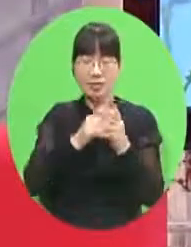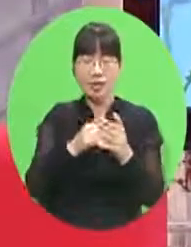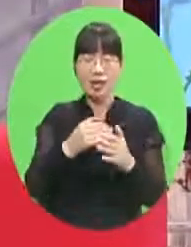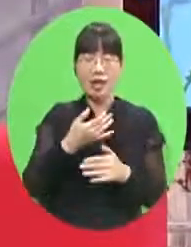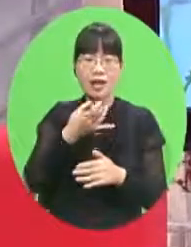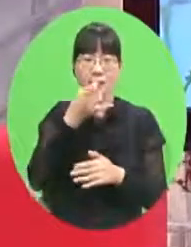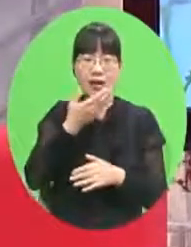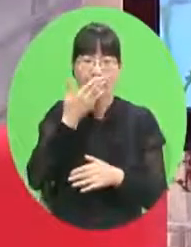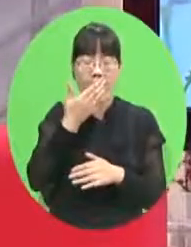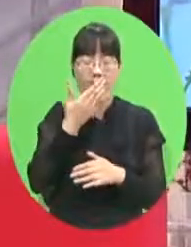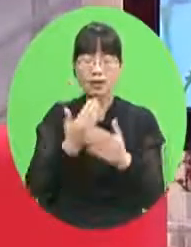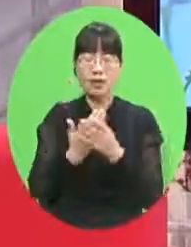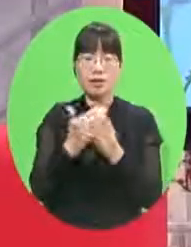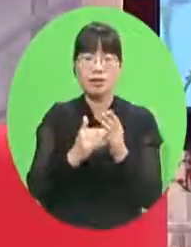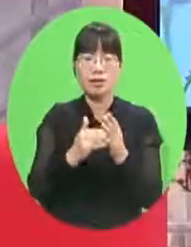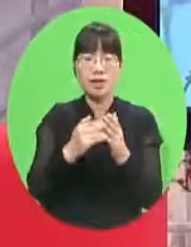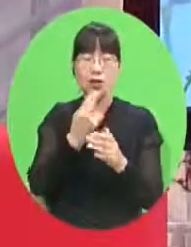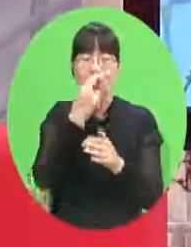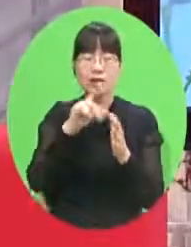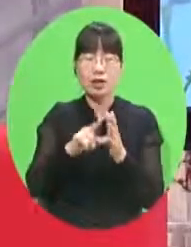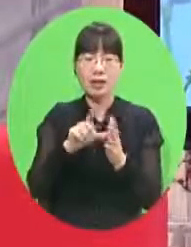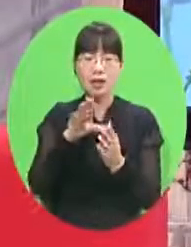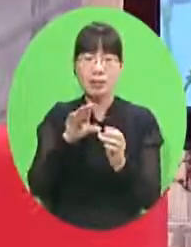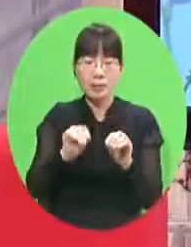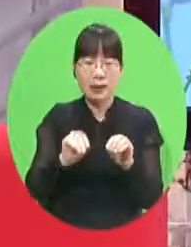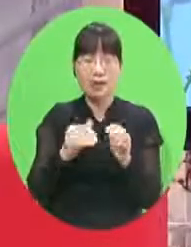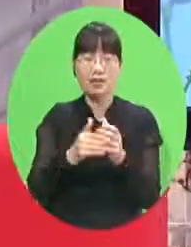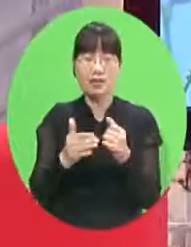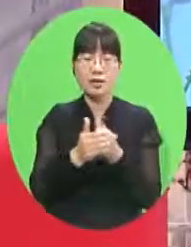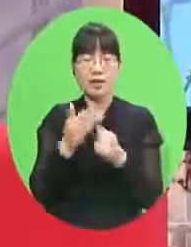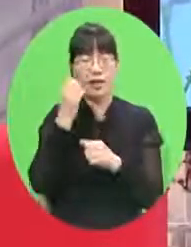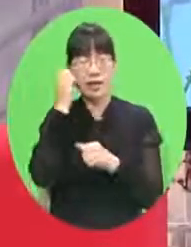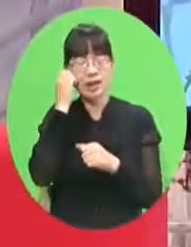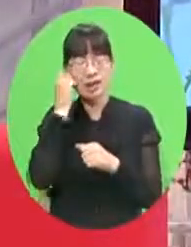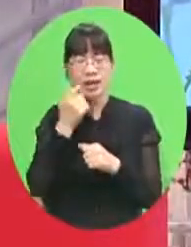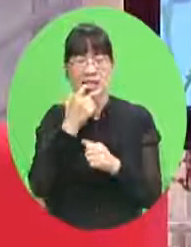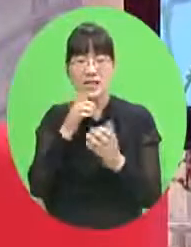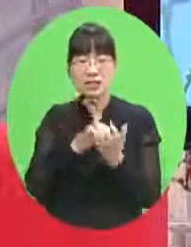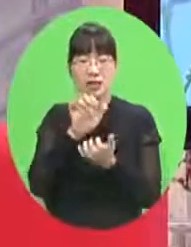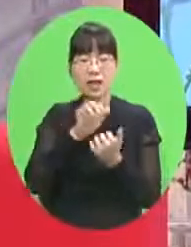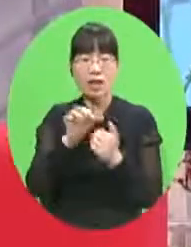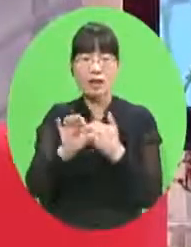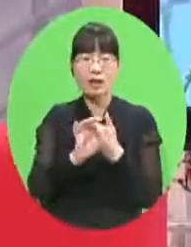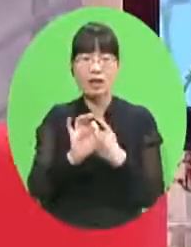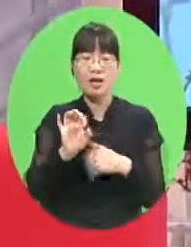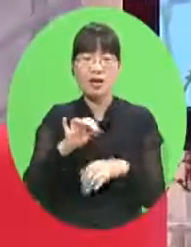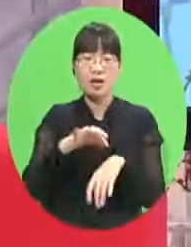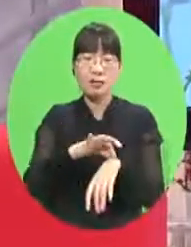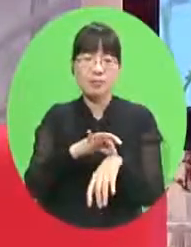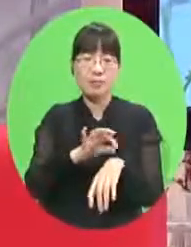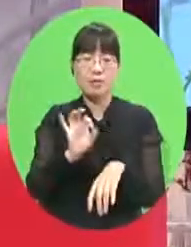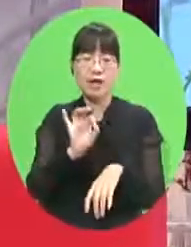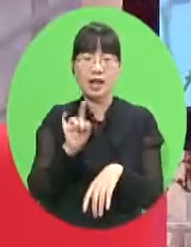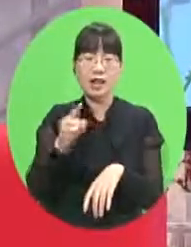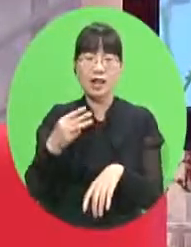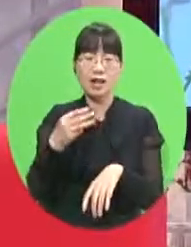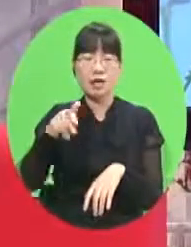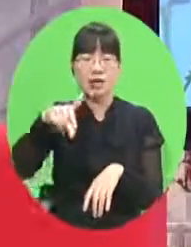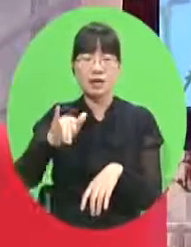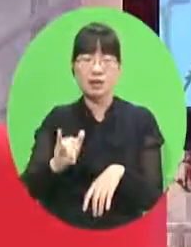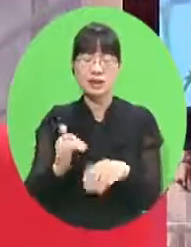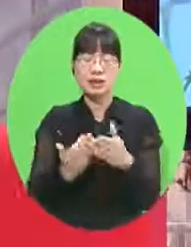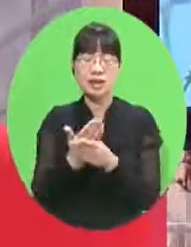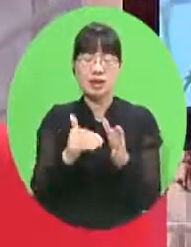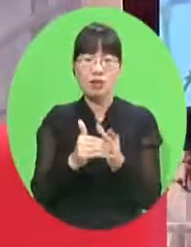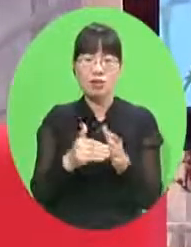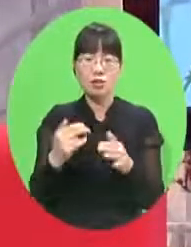나오고 숨을 쉬면 마르니까 자는 동안에 이제 구강하게 되면 이제 피부 알러지나 아토피도 이제 피부도 피부 미인이 될수 없고요.